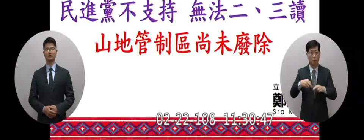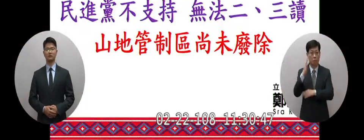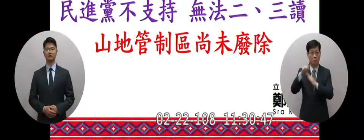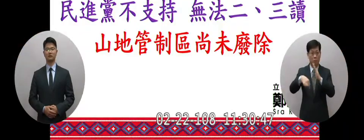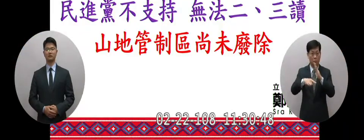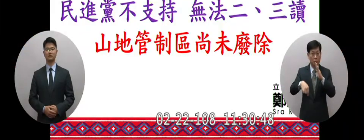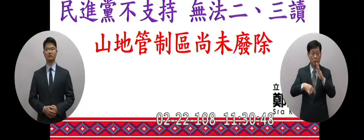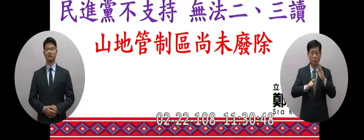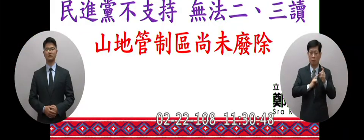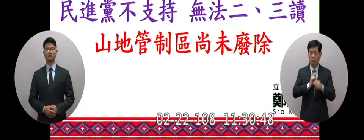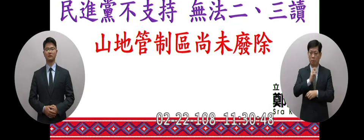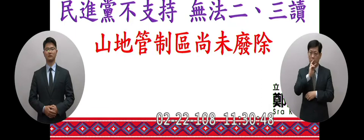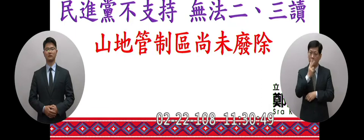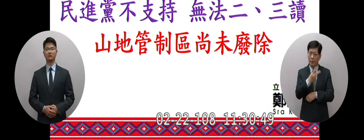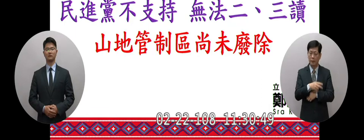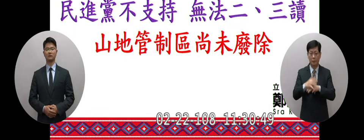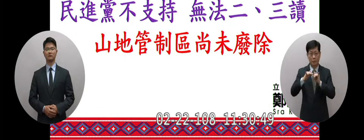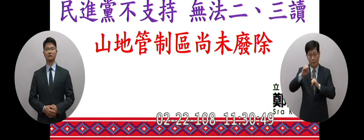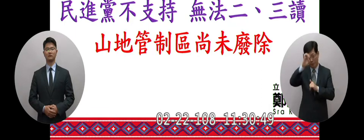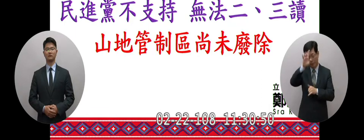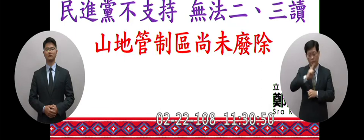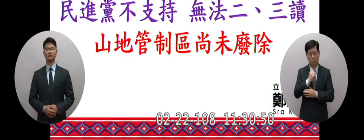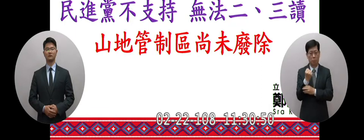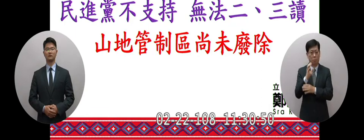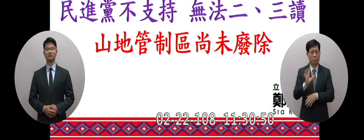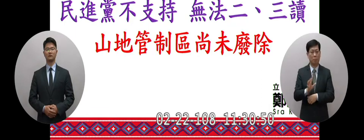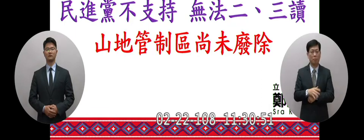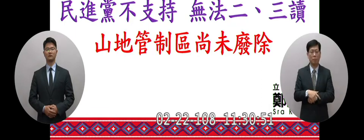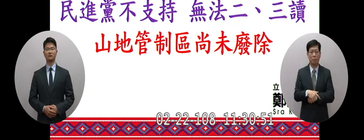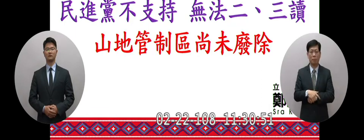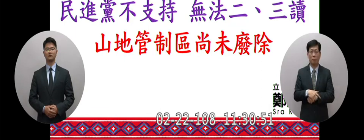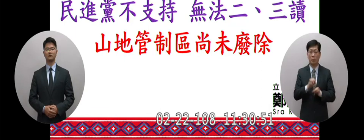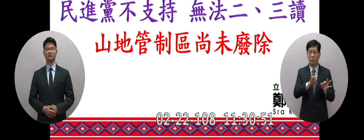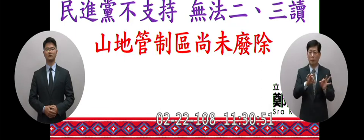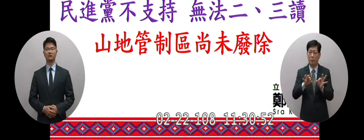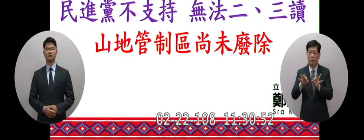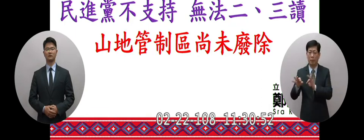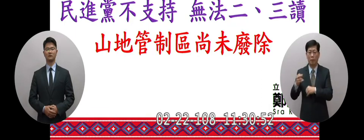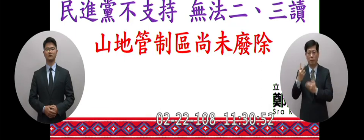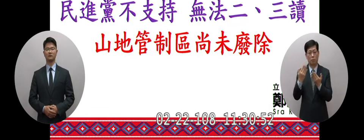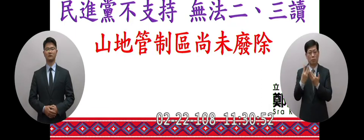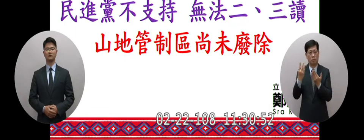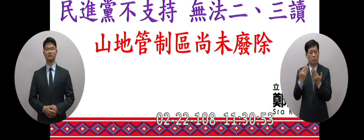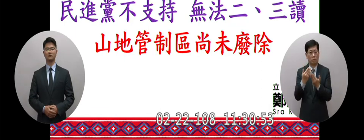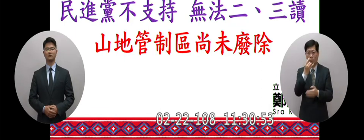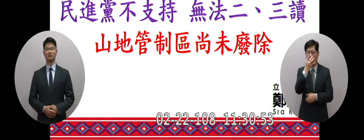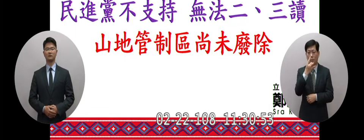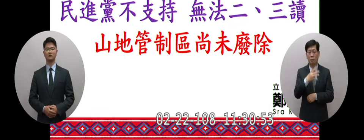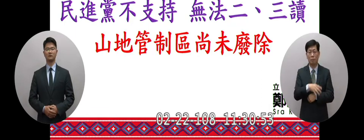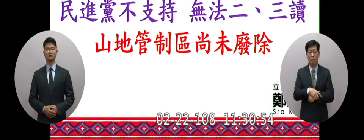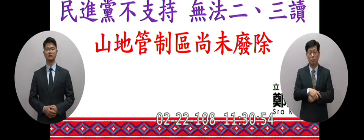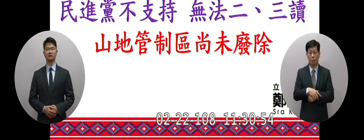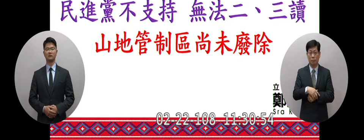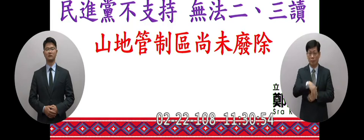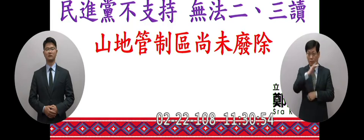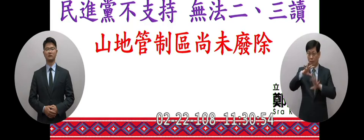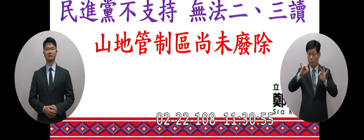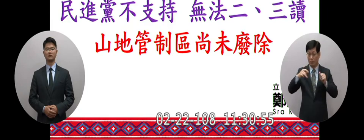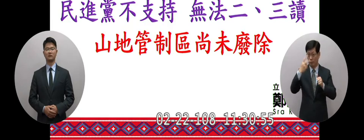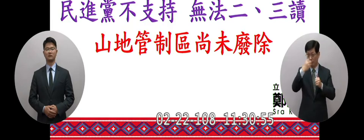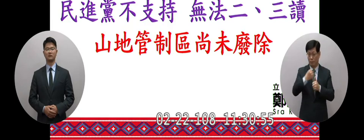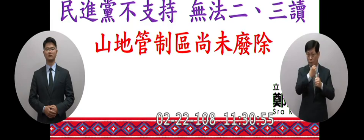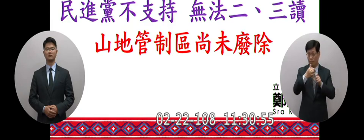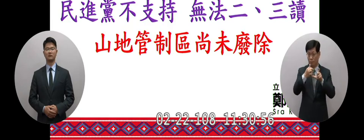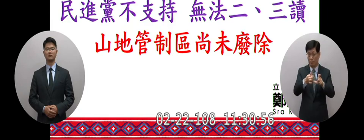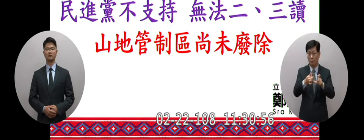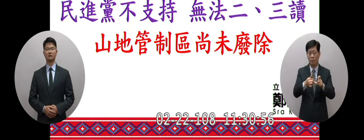院反悔，民进党不支持，以致无法二读跟三读，三地管制期竟